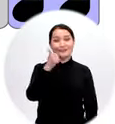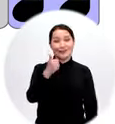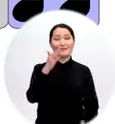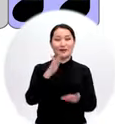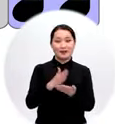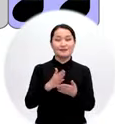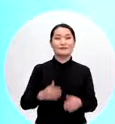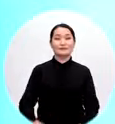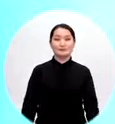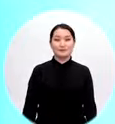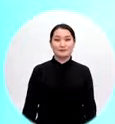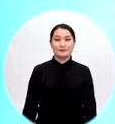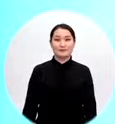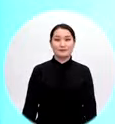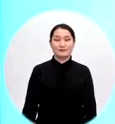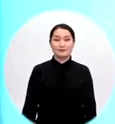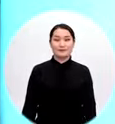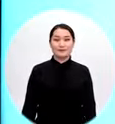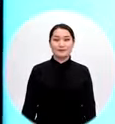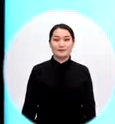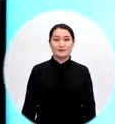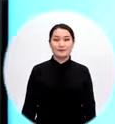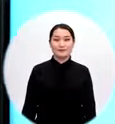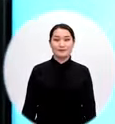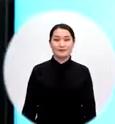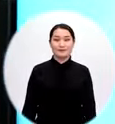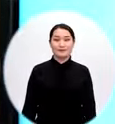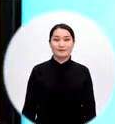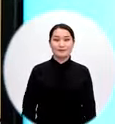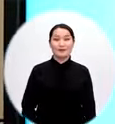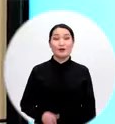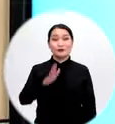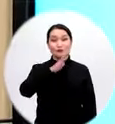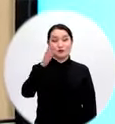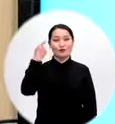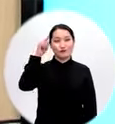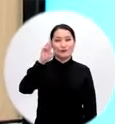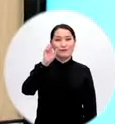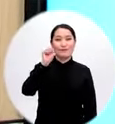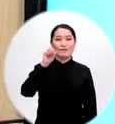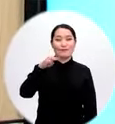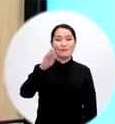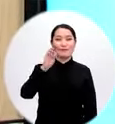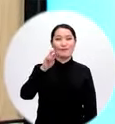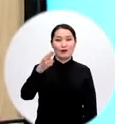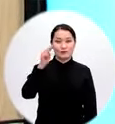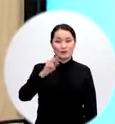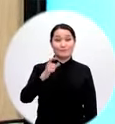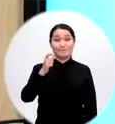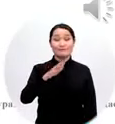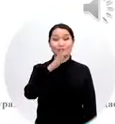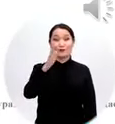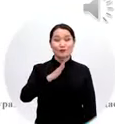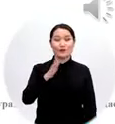За сайн байна хүүхдүүд ээ. За бидний дараагийн алхам бол Батболдын хөгжим баг ангийн багштай баярлалаа гэдэг дууг сурах